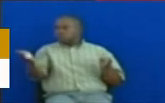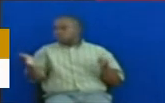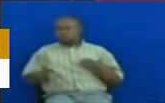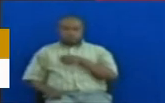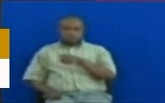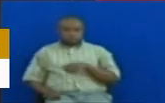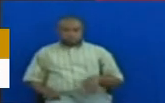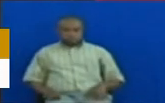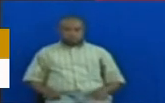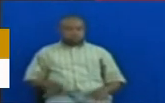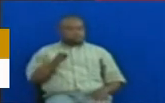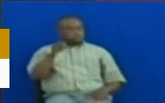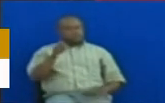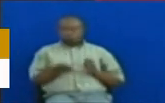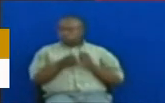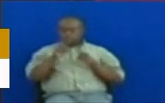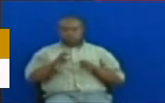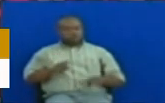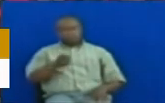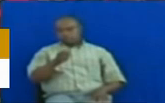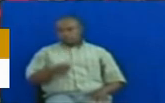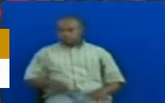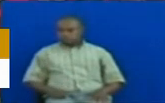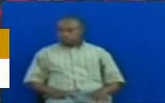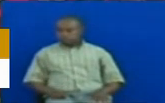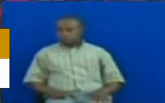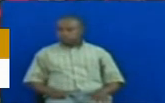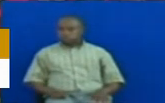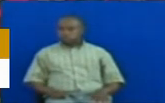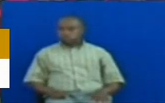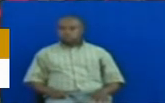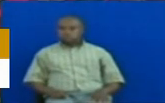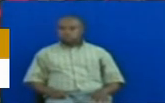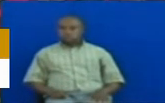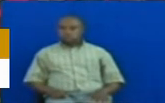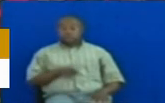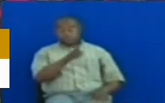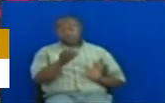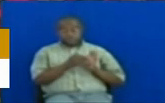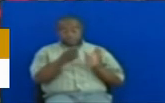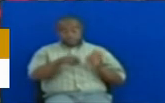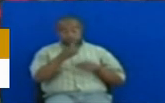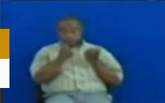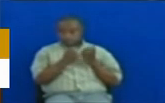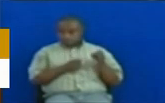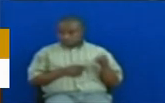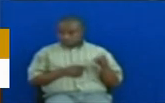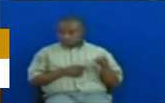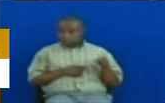mwenyekiti, hili swala halijakaa sawa sana. Ya, yani hoja hapa, badala ya sisi hii sheria tunatengeneza